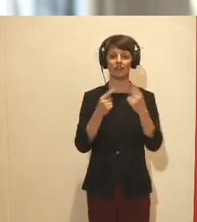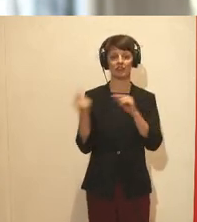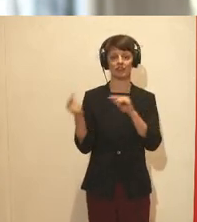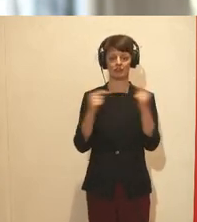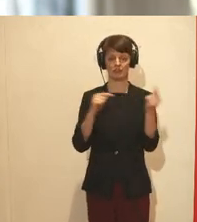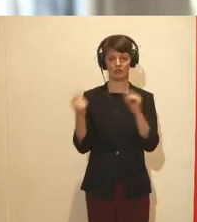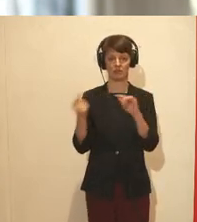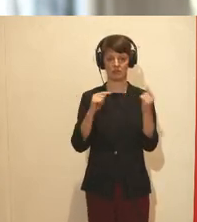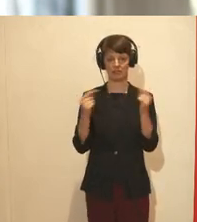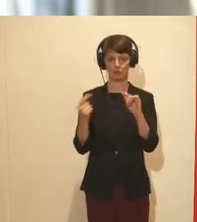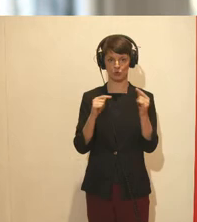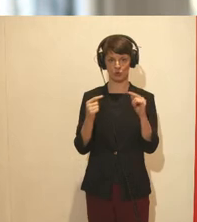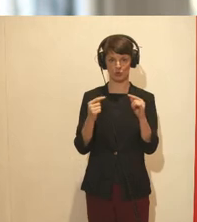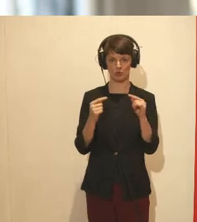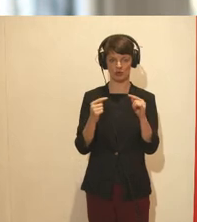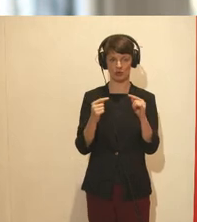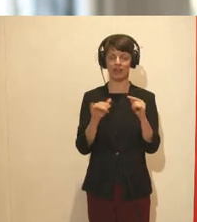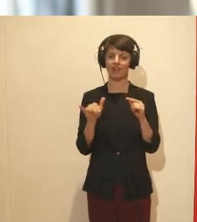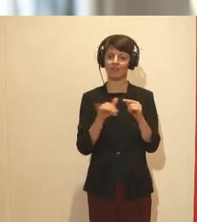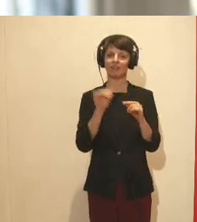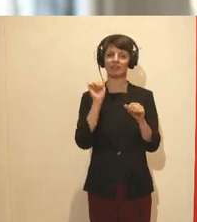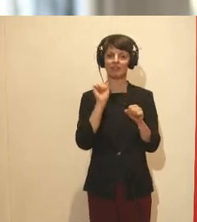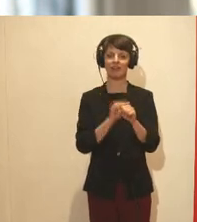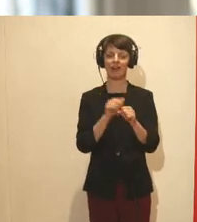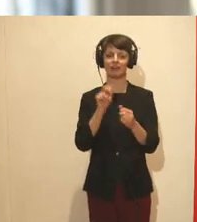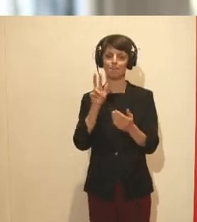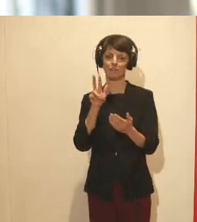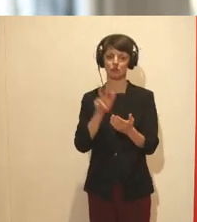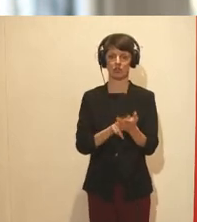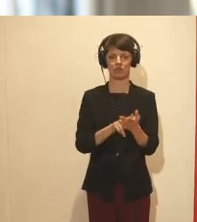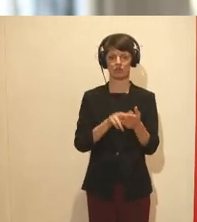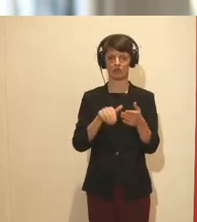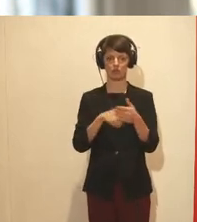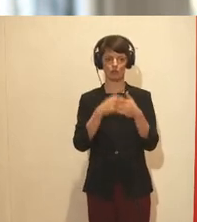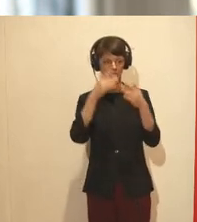camp rock night